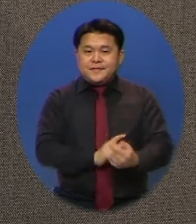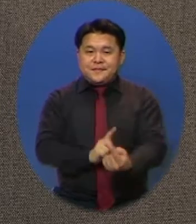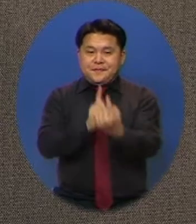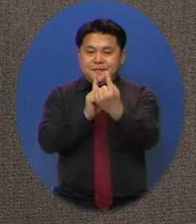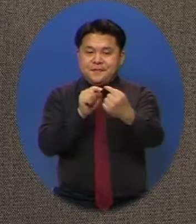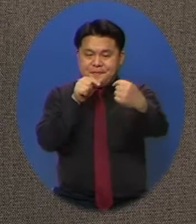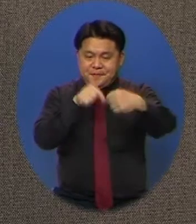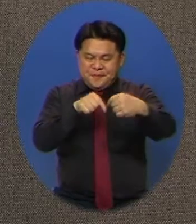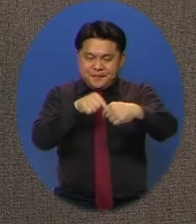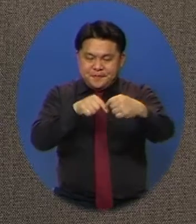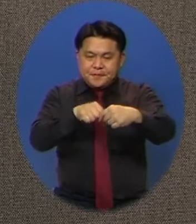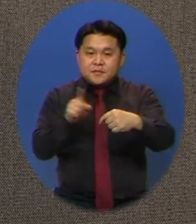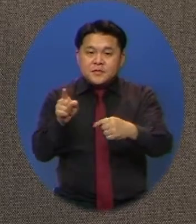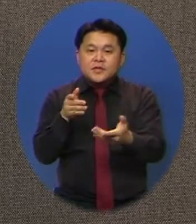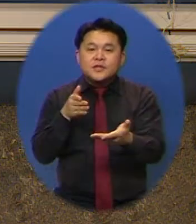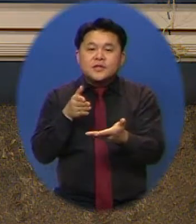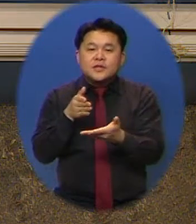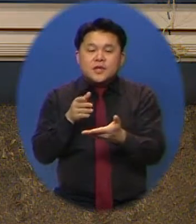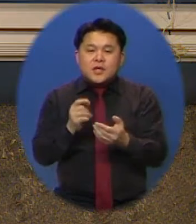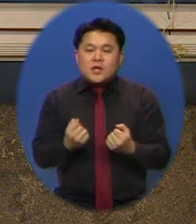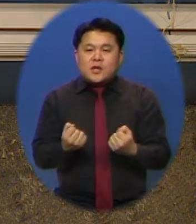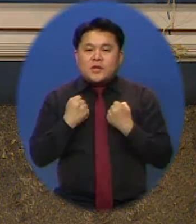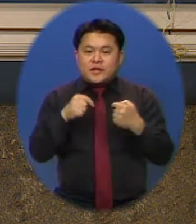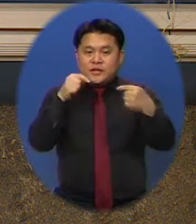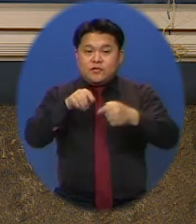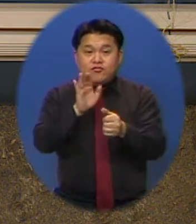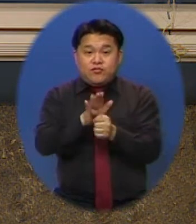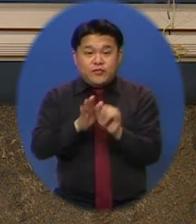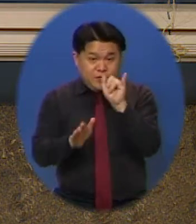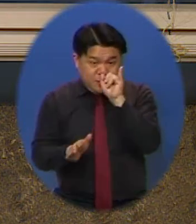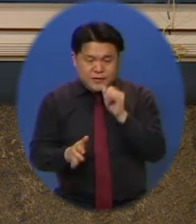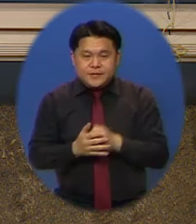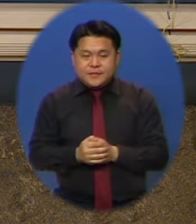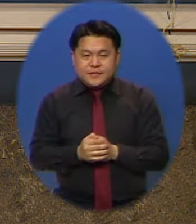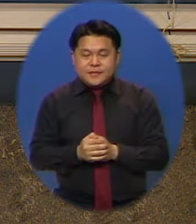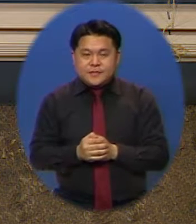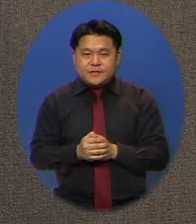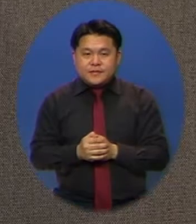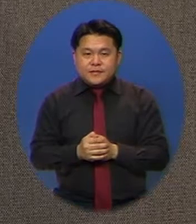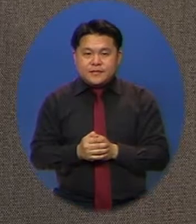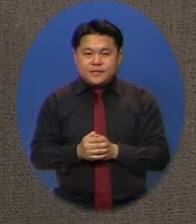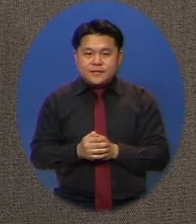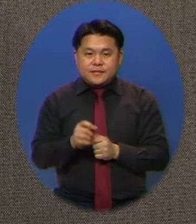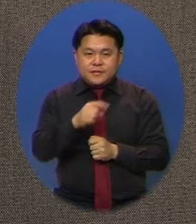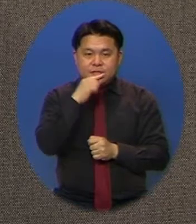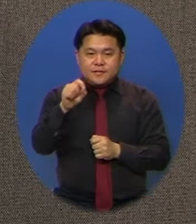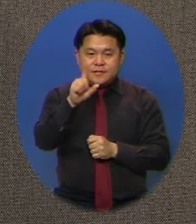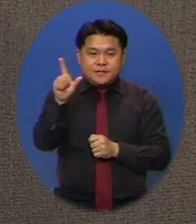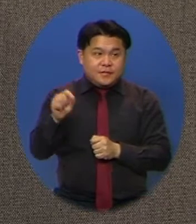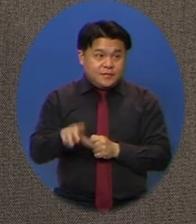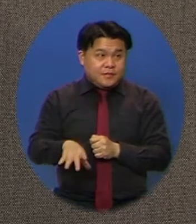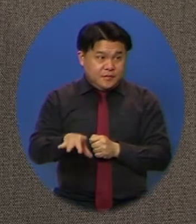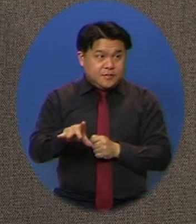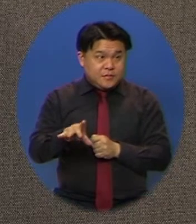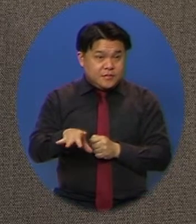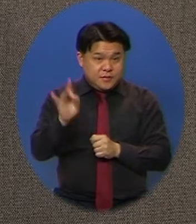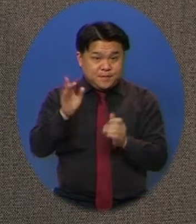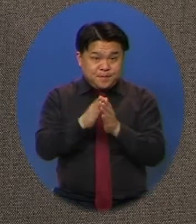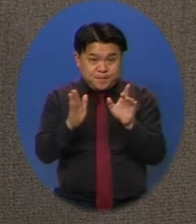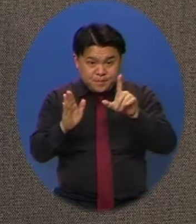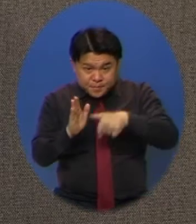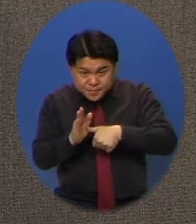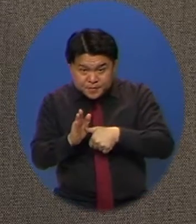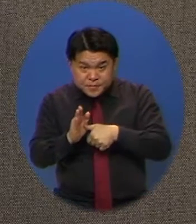1대1로 전문 건강상담까지 해드릴 계획입니다. 초경 청소년들이